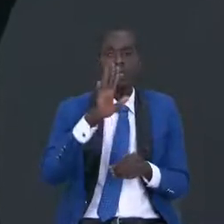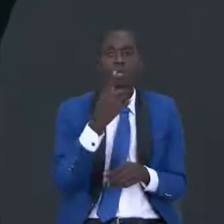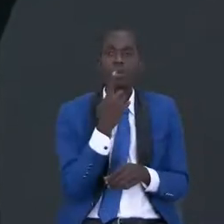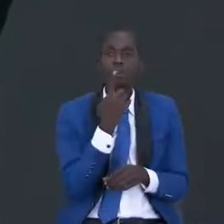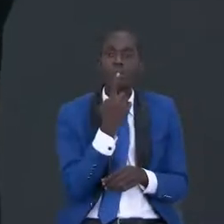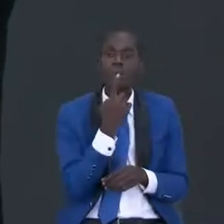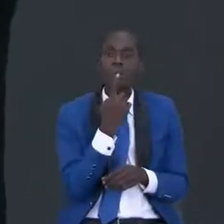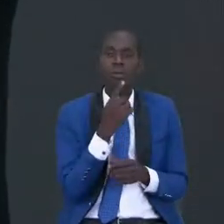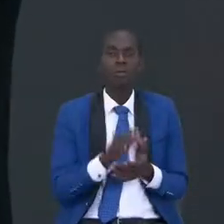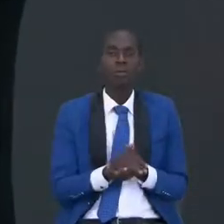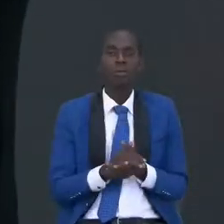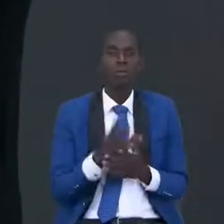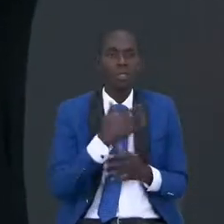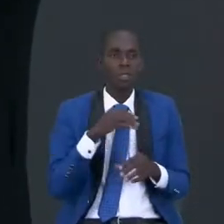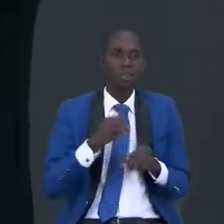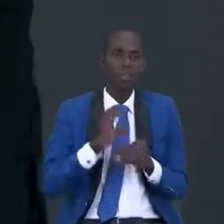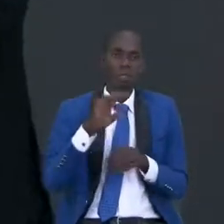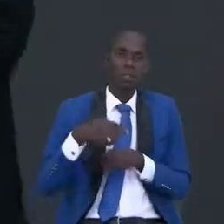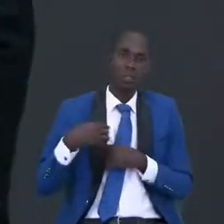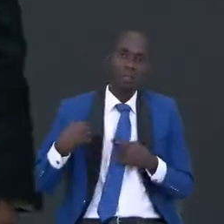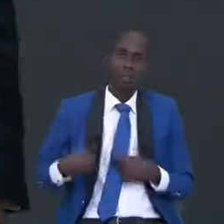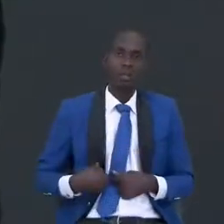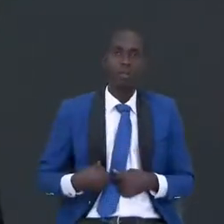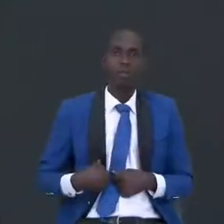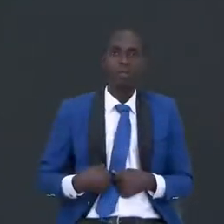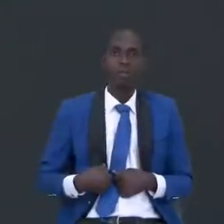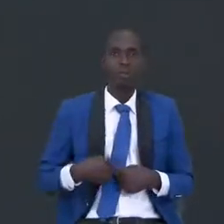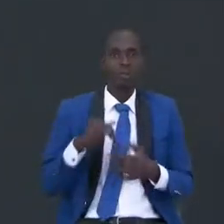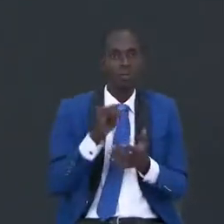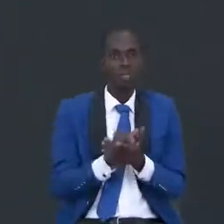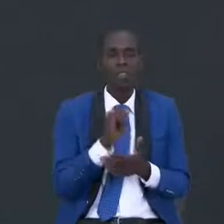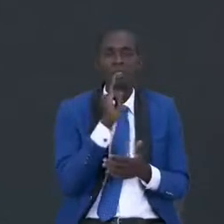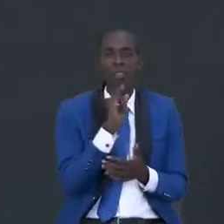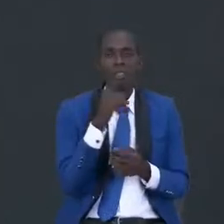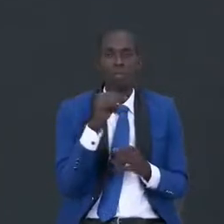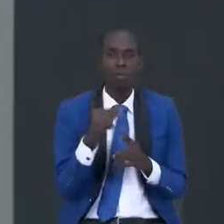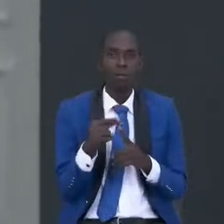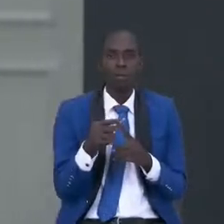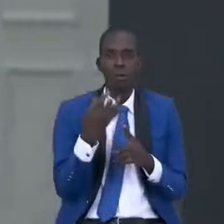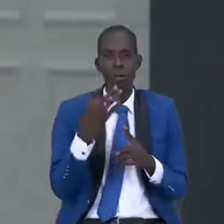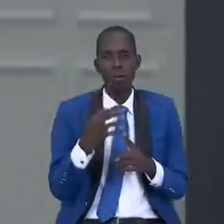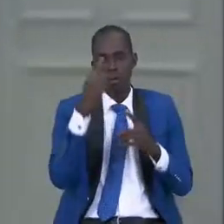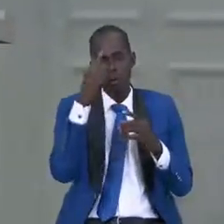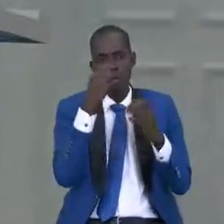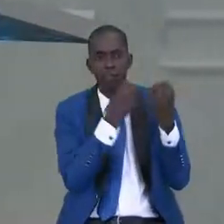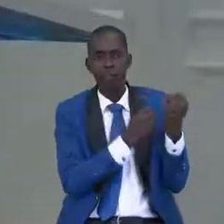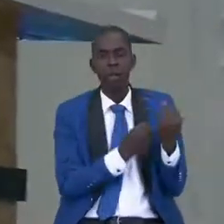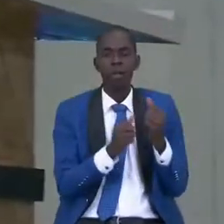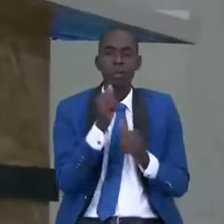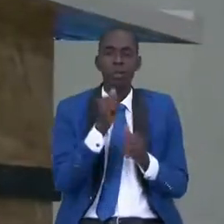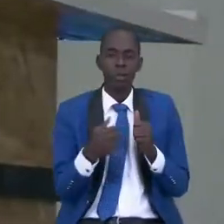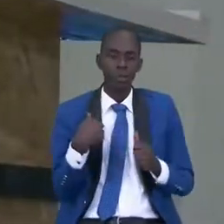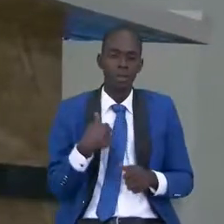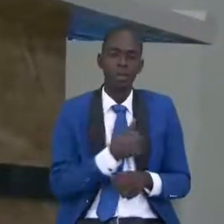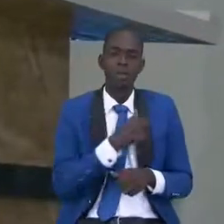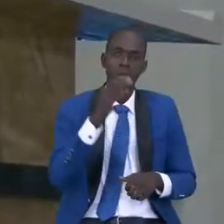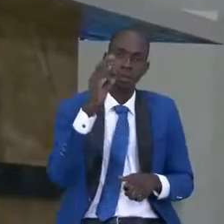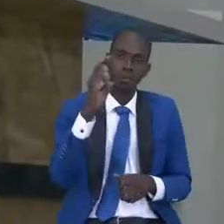toi, dans ta bouche et dans ton cœur. C'est la parole de foi que nous